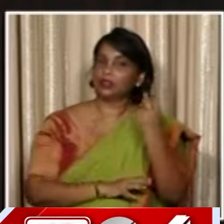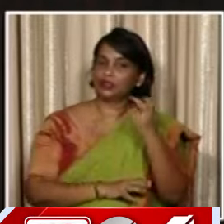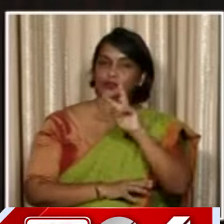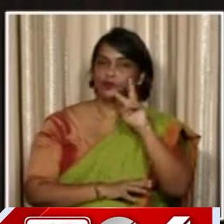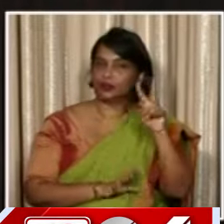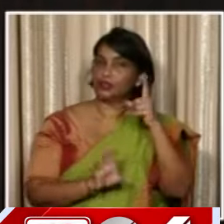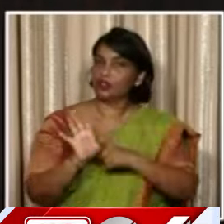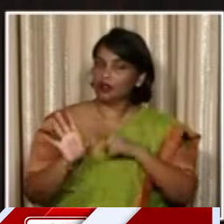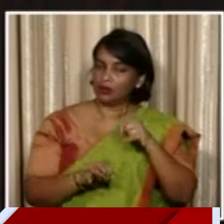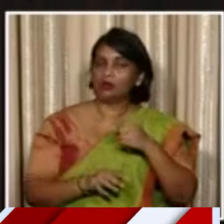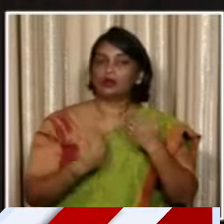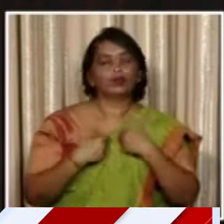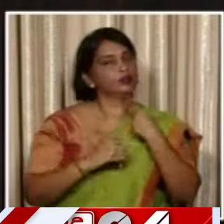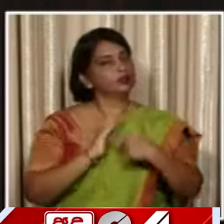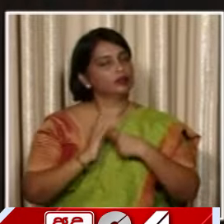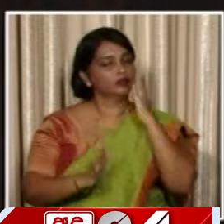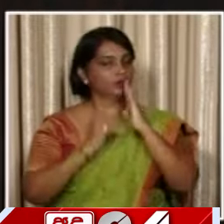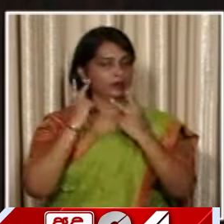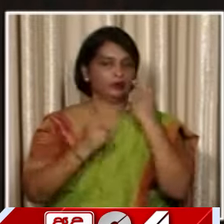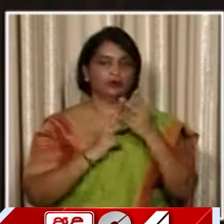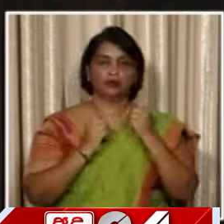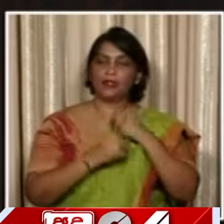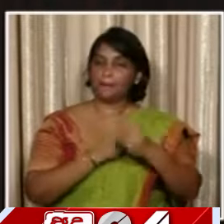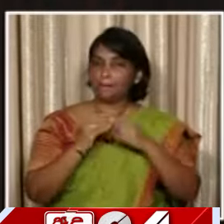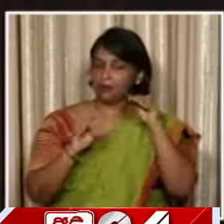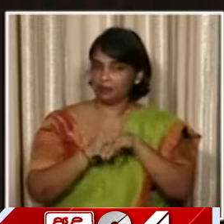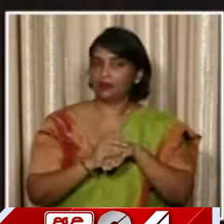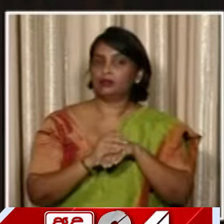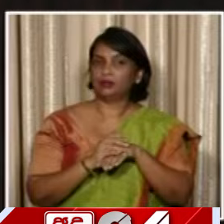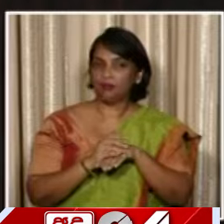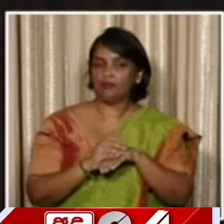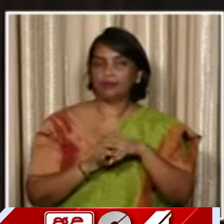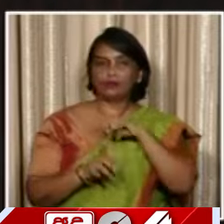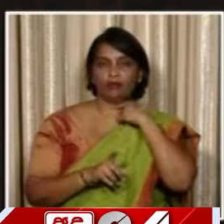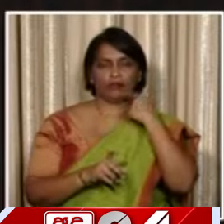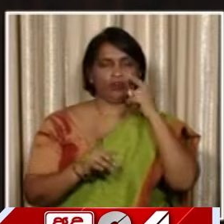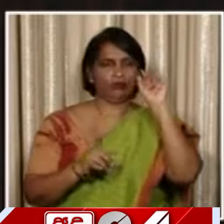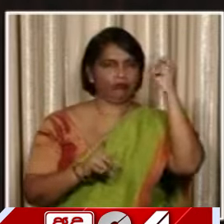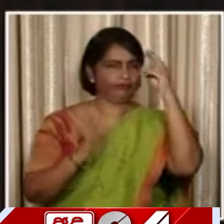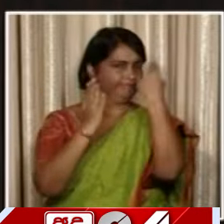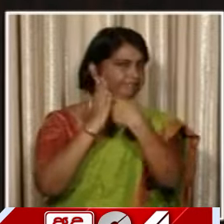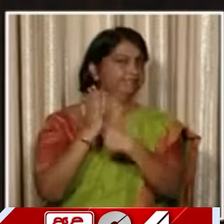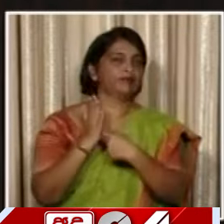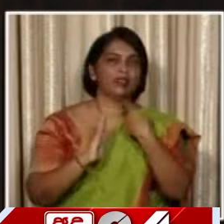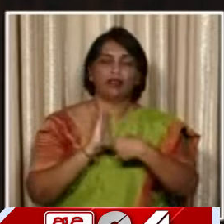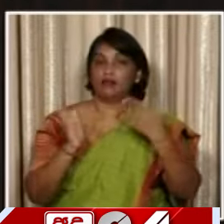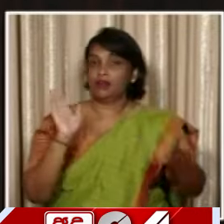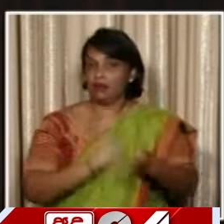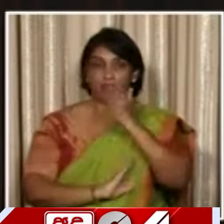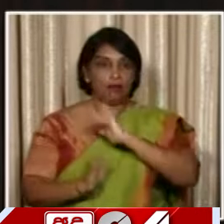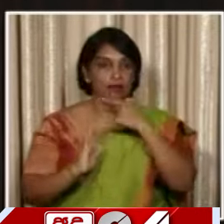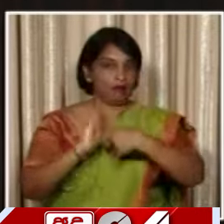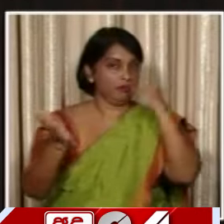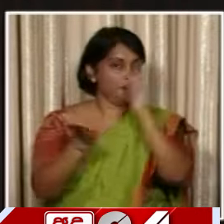2022 වර්ෂයේදී අපේ රට සංචාරක කර්මාන්තය තුළ තින්නේ රතු දත්ත ලේඛනය. විශේෂයෙන් මේ රටට යන්න එපා. ඒ